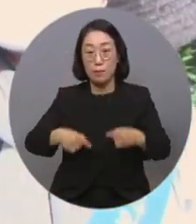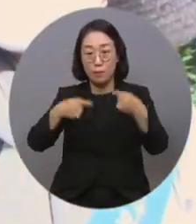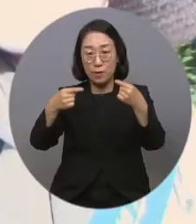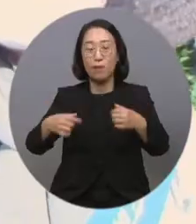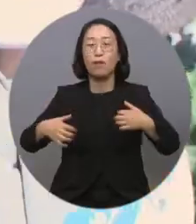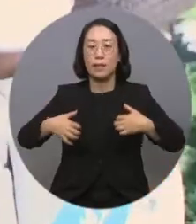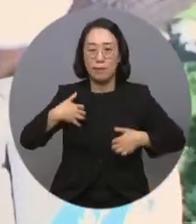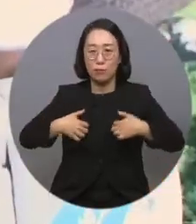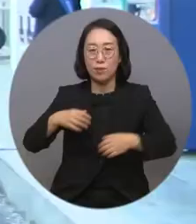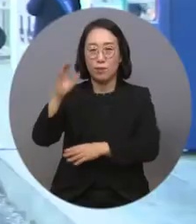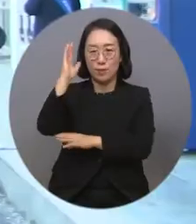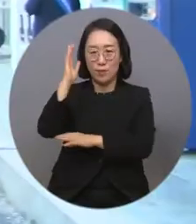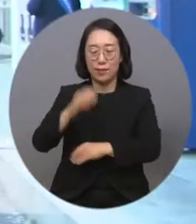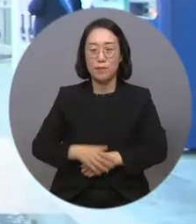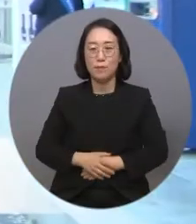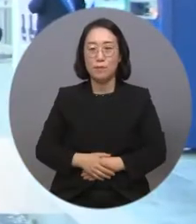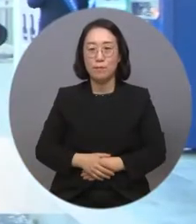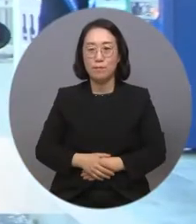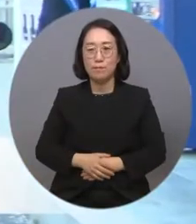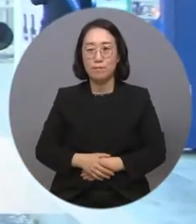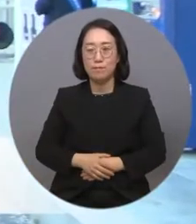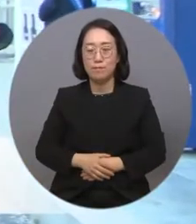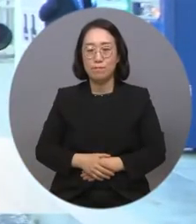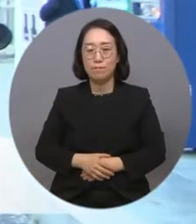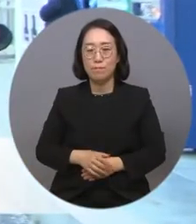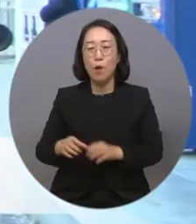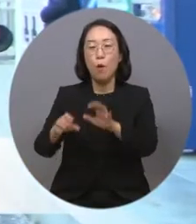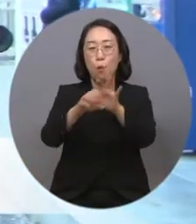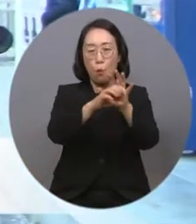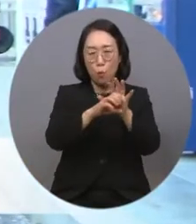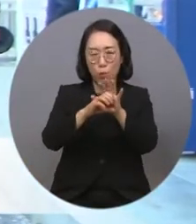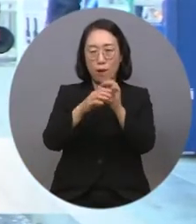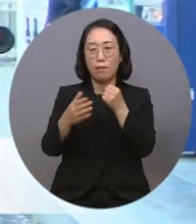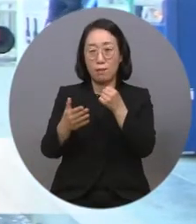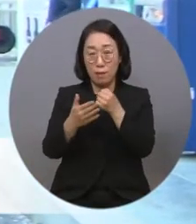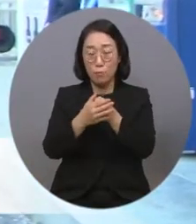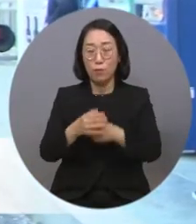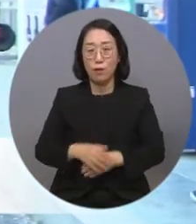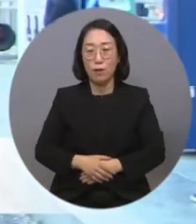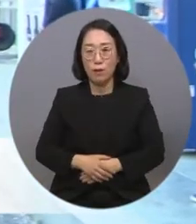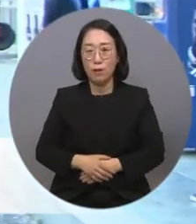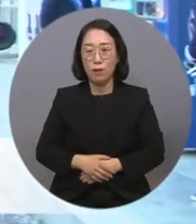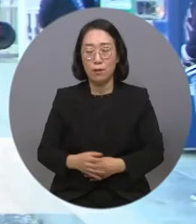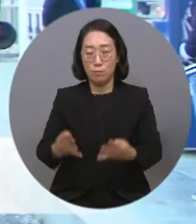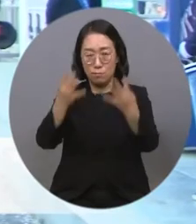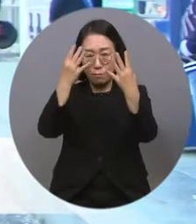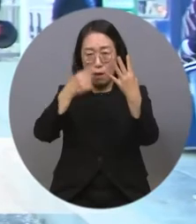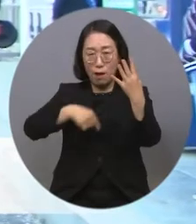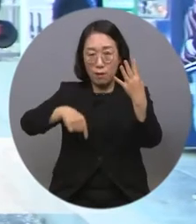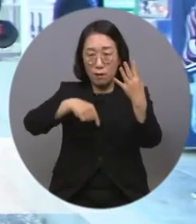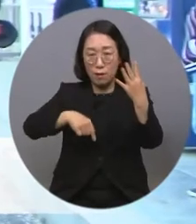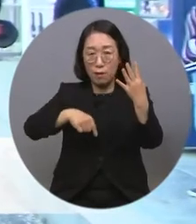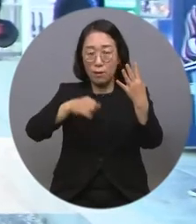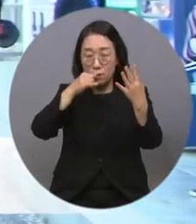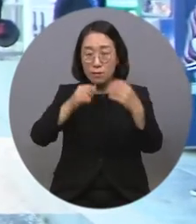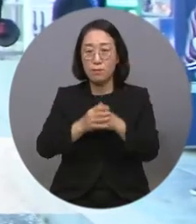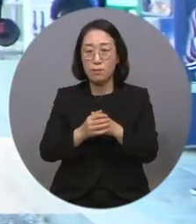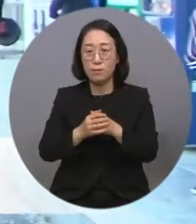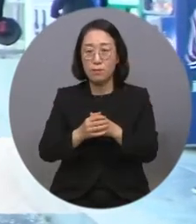기쁘다고 전했습니다. 그동안 또 코로나19로 인해서 수용자의 어떤